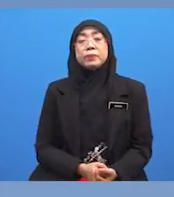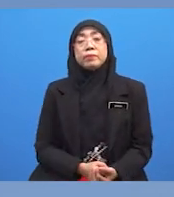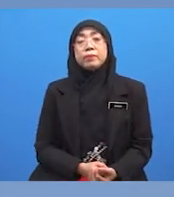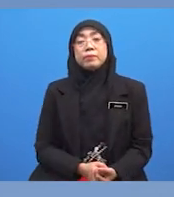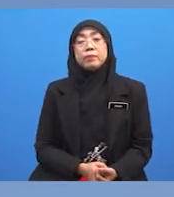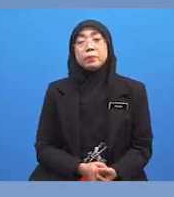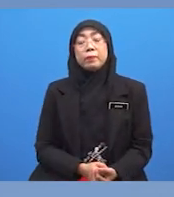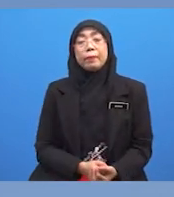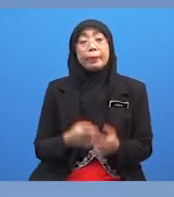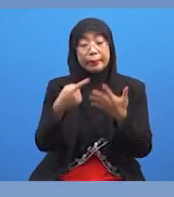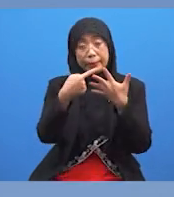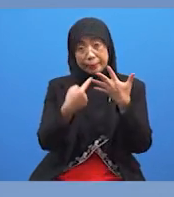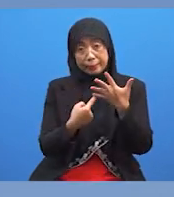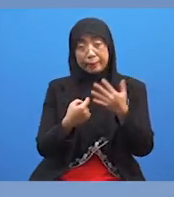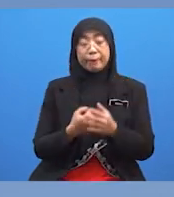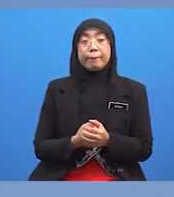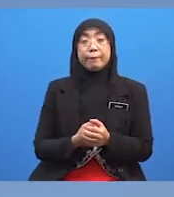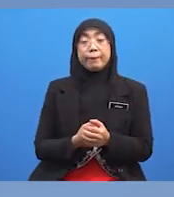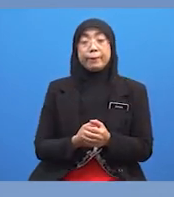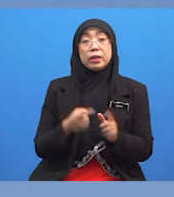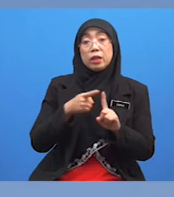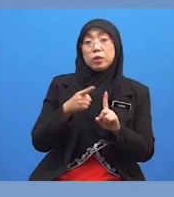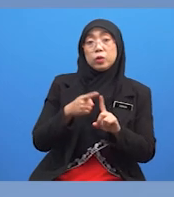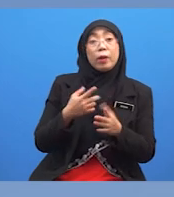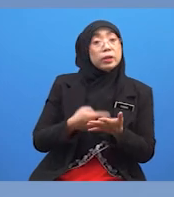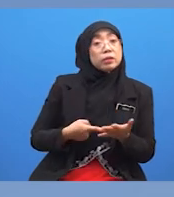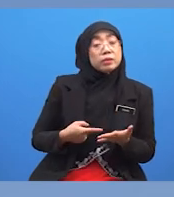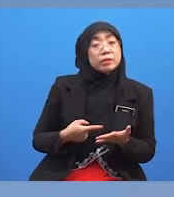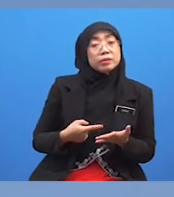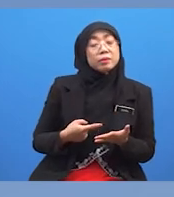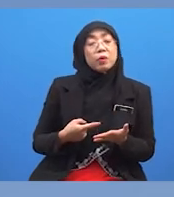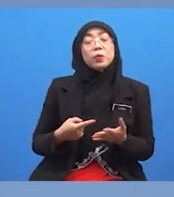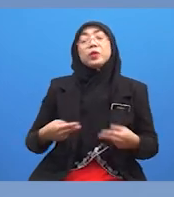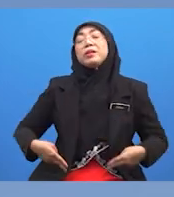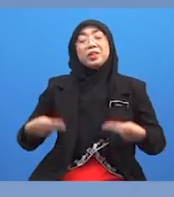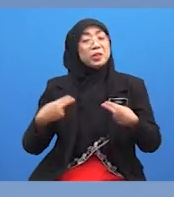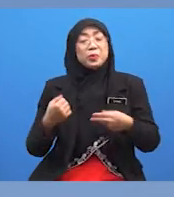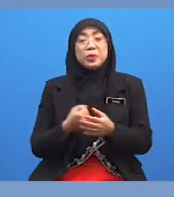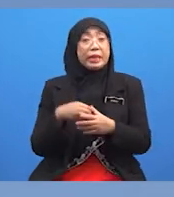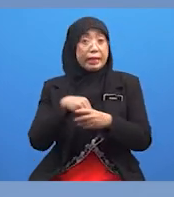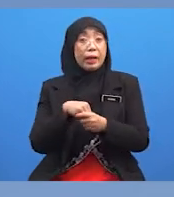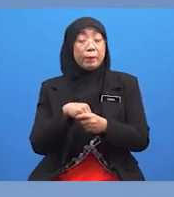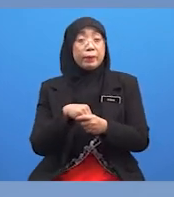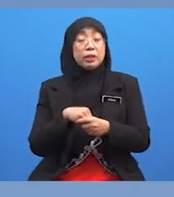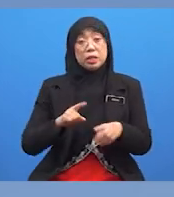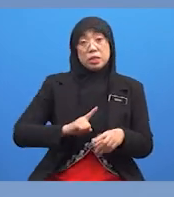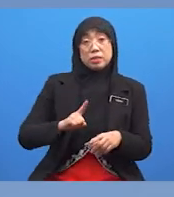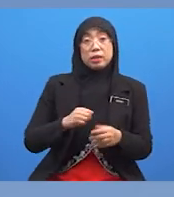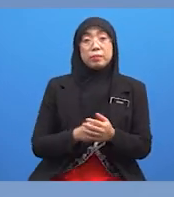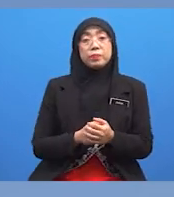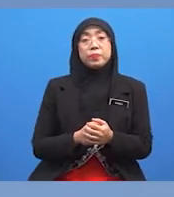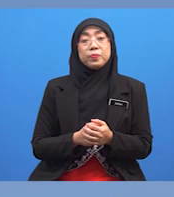Ya, antara kesan langsung nilai Islam agama dan kehidupan beragama ialah